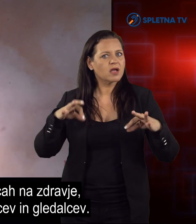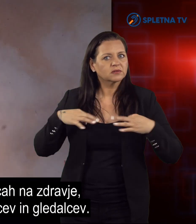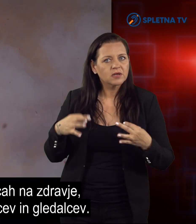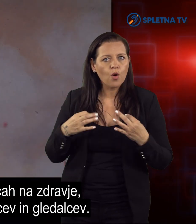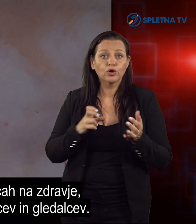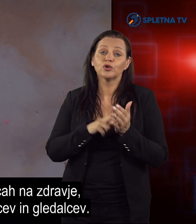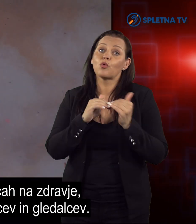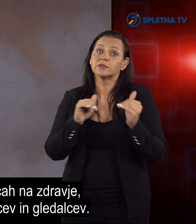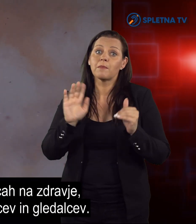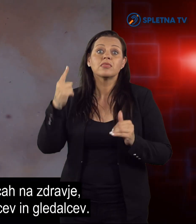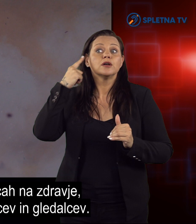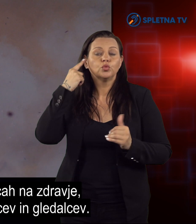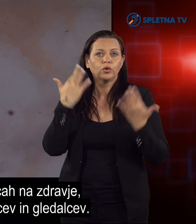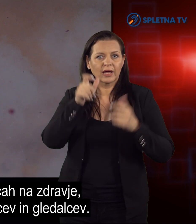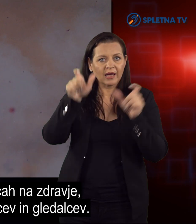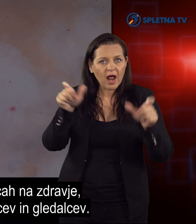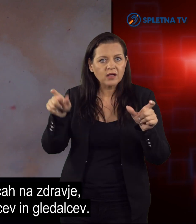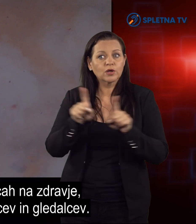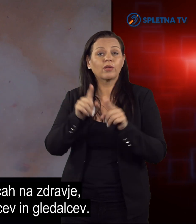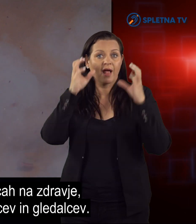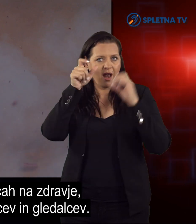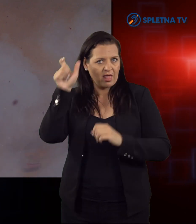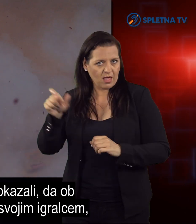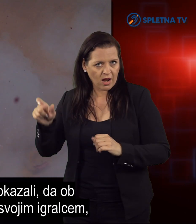sluh igralcev in gledalcev.